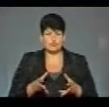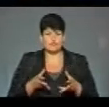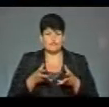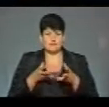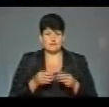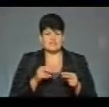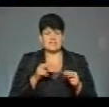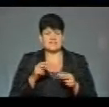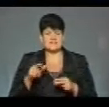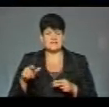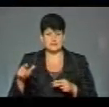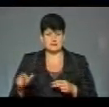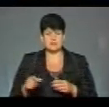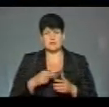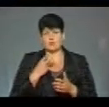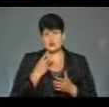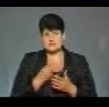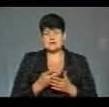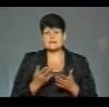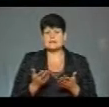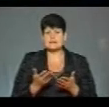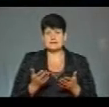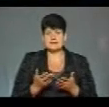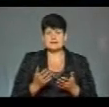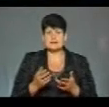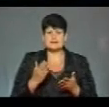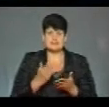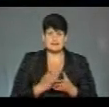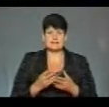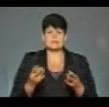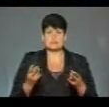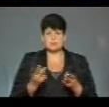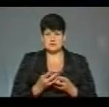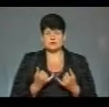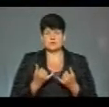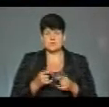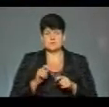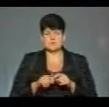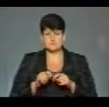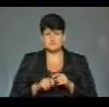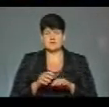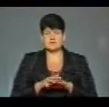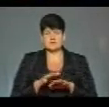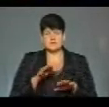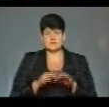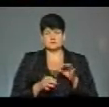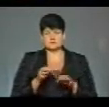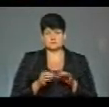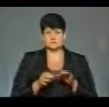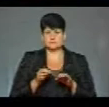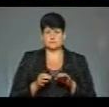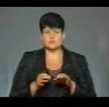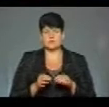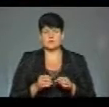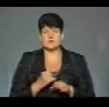потерпілих, показання яких є необхідними до безпосереднього дослідження в залі судового засідання,